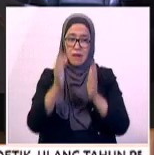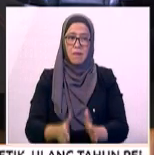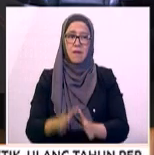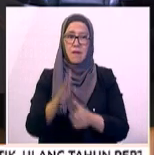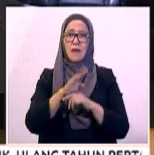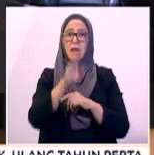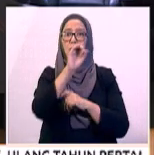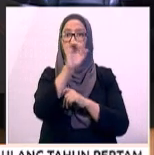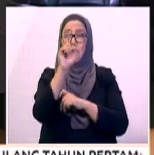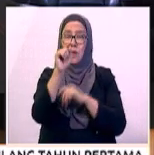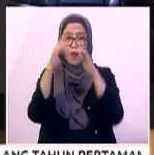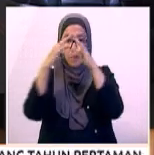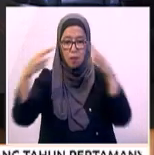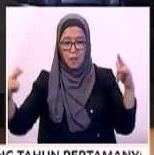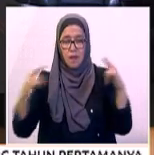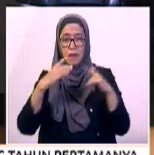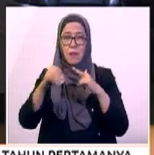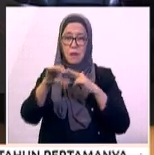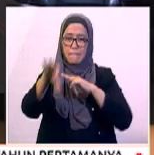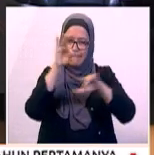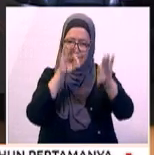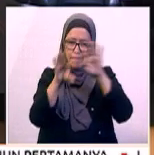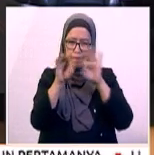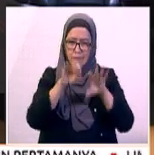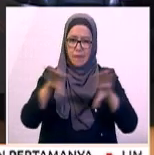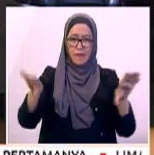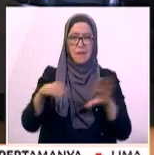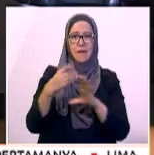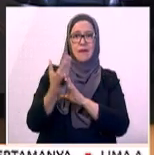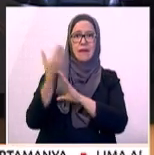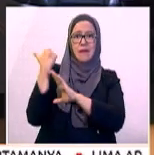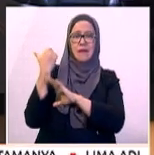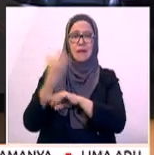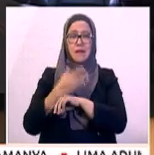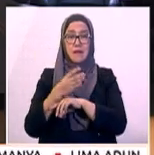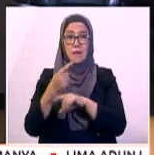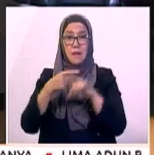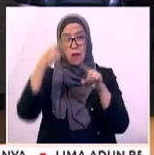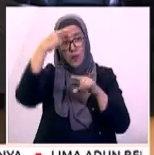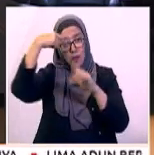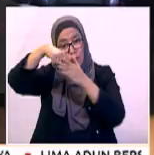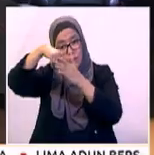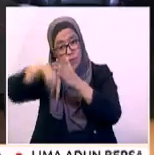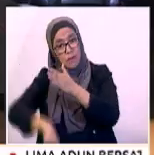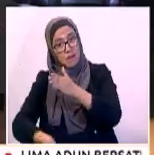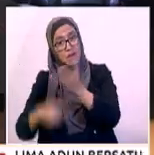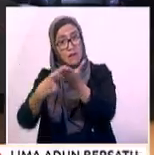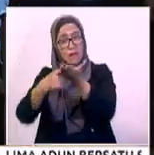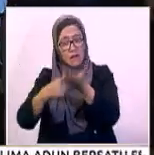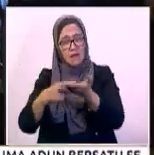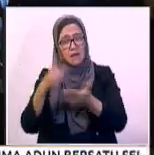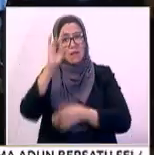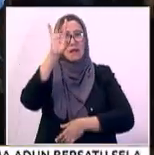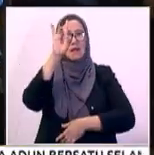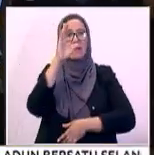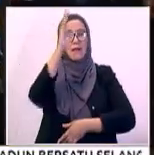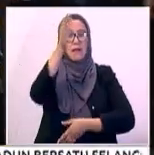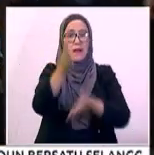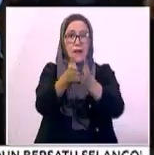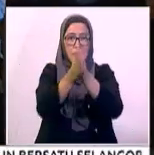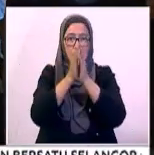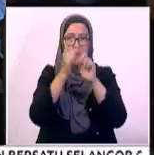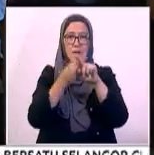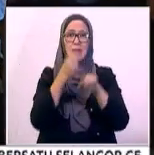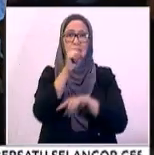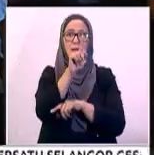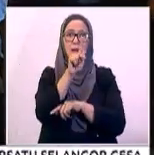juga pemilihan yang telah berlangsung lepas. Jadi untuk perbincangan lanjut, insyaAllah nanti kita akan mohon daripada pihak KBS.